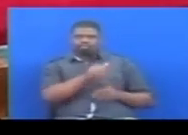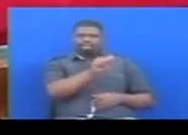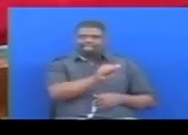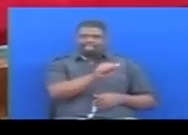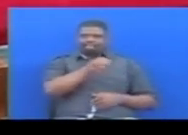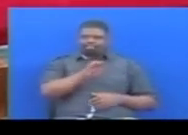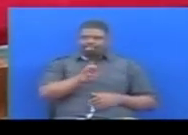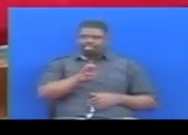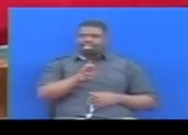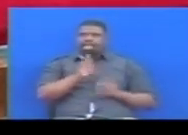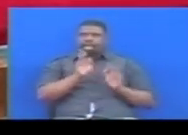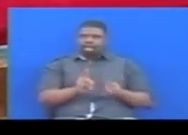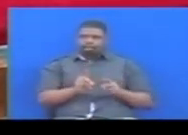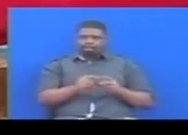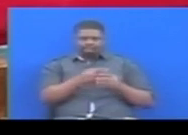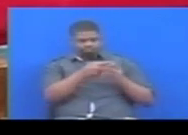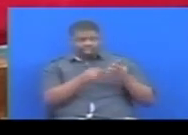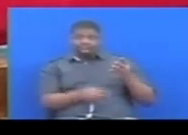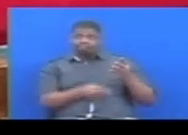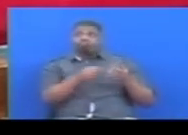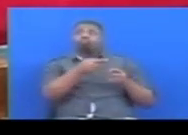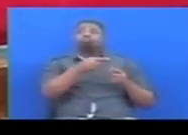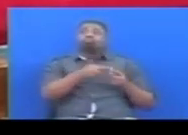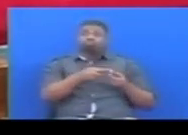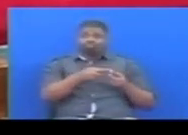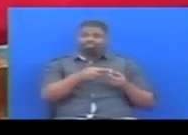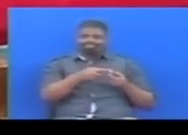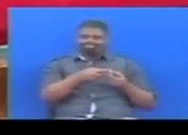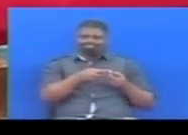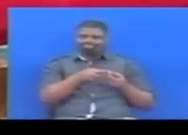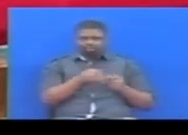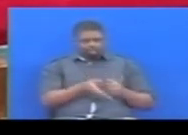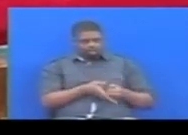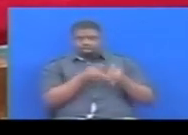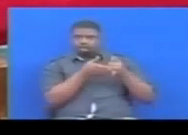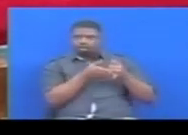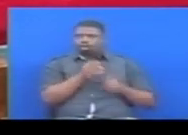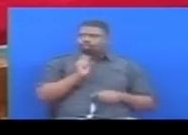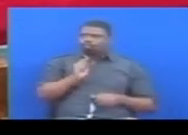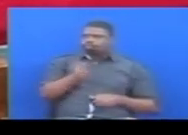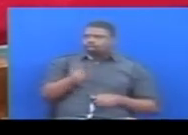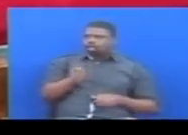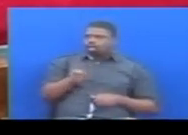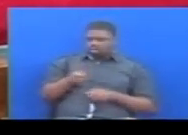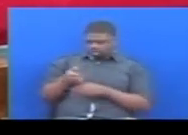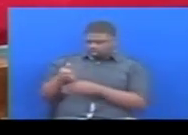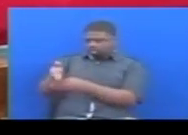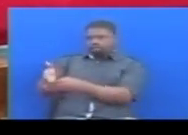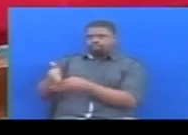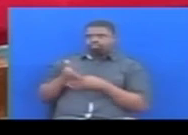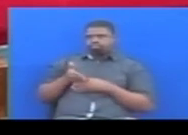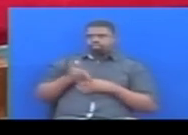kama ifuatavyo. Mheshimiwa Naibu Spika, Kampuni ya ranchi za